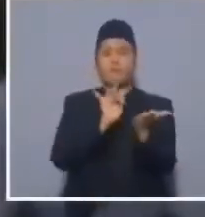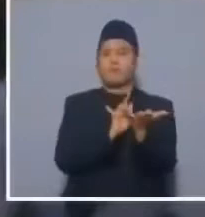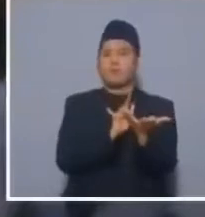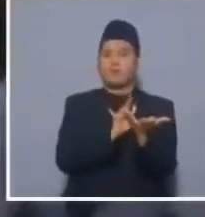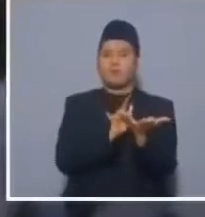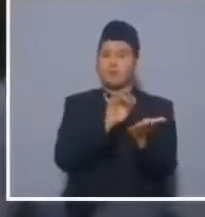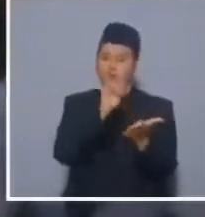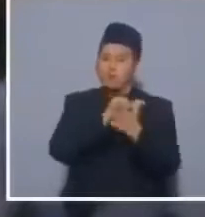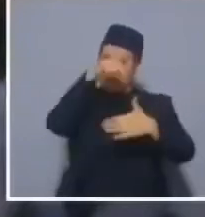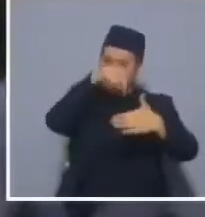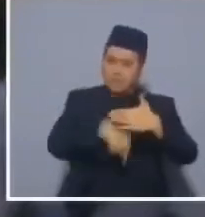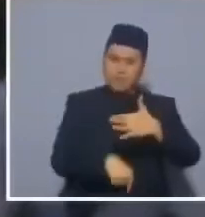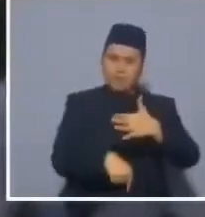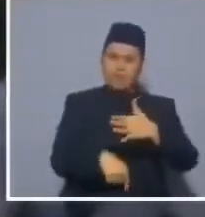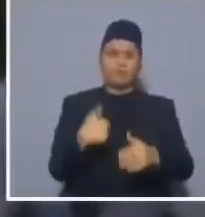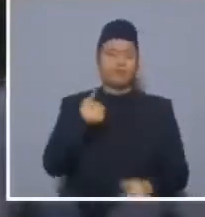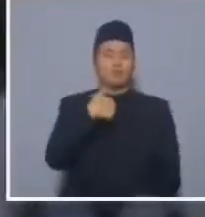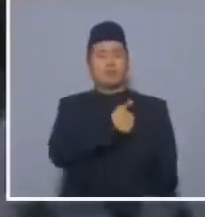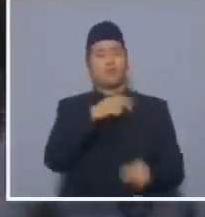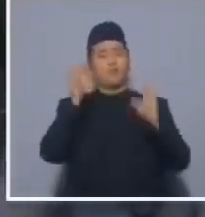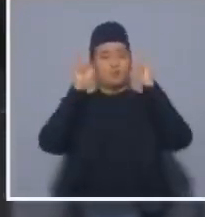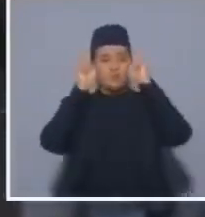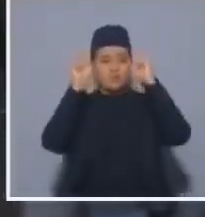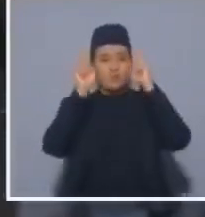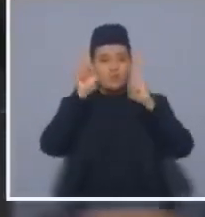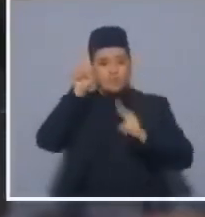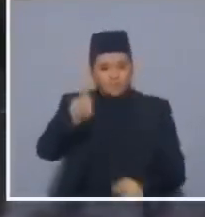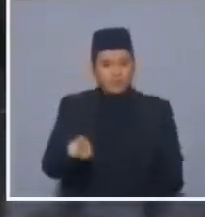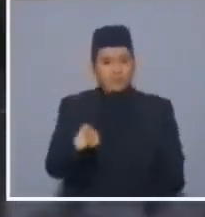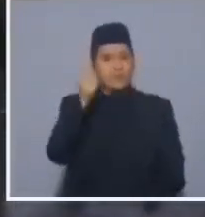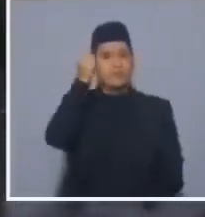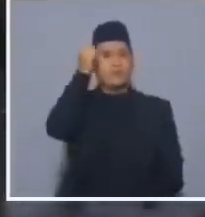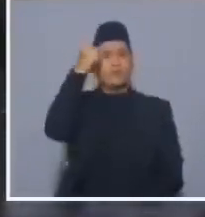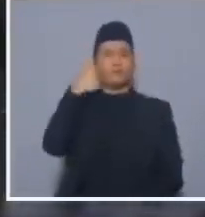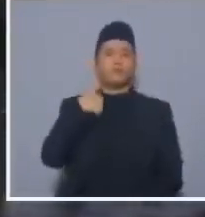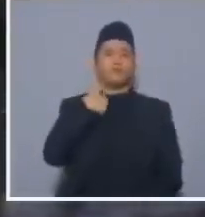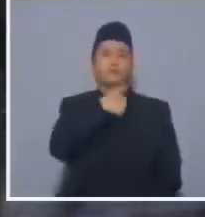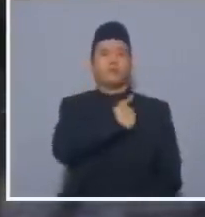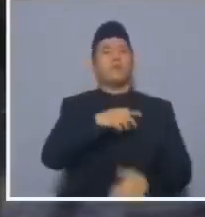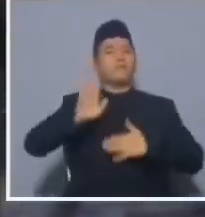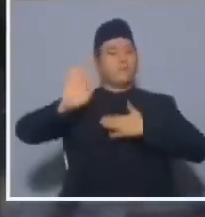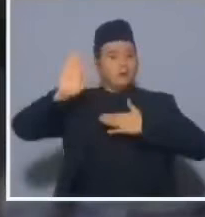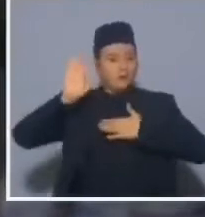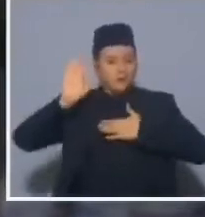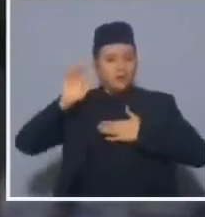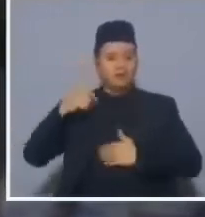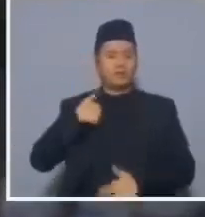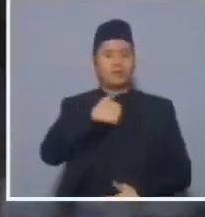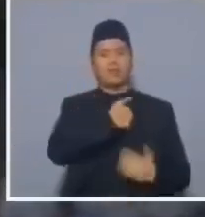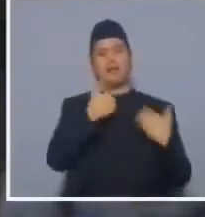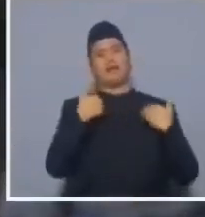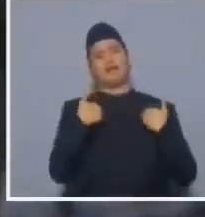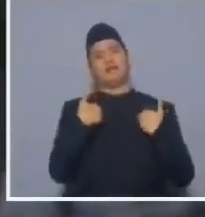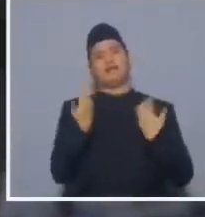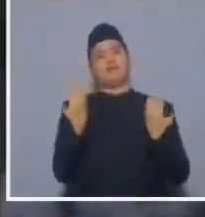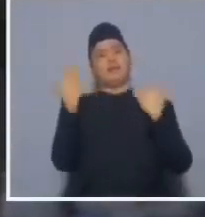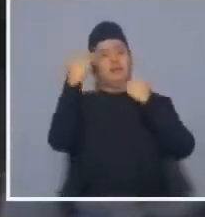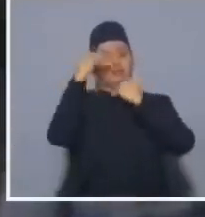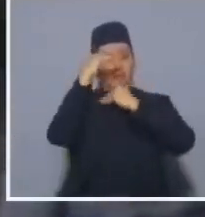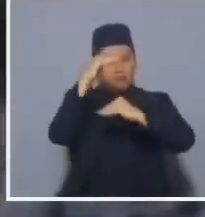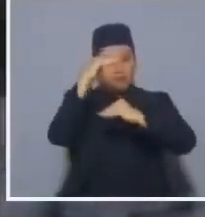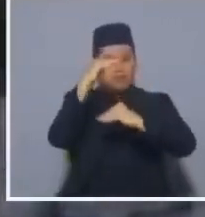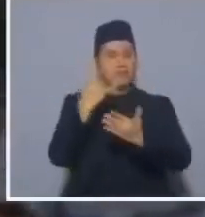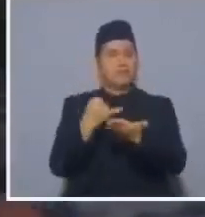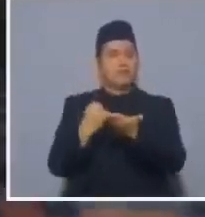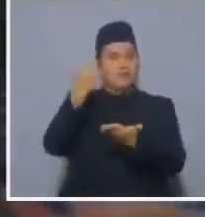kepada saya, walaupun kita ustaz dan sebagainya, perlu kita faham, kita kena mengakui bahawa kita ada keterbatasan ilmu dan kita